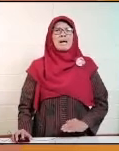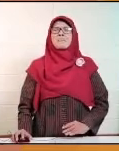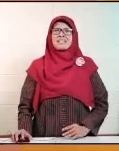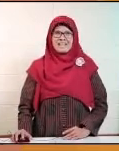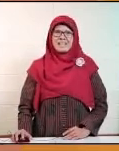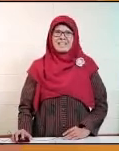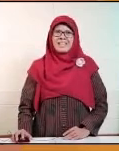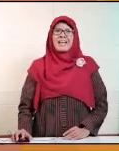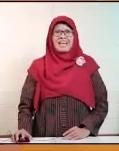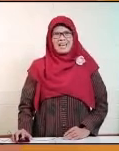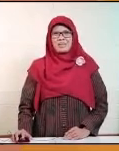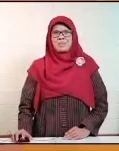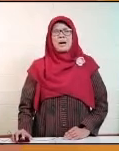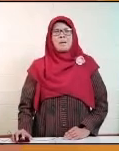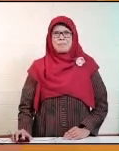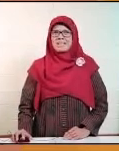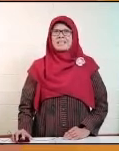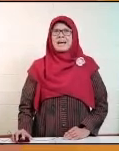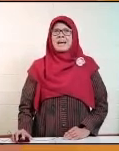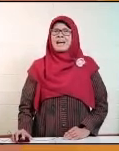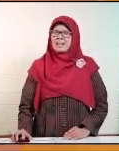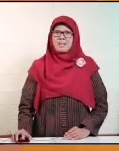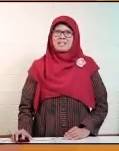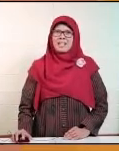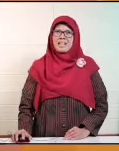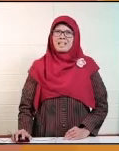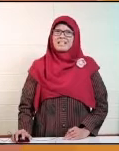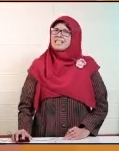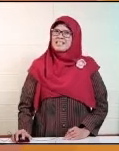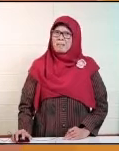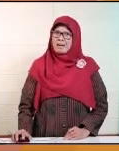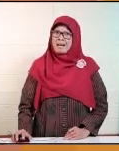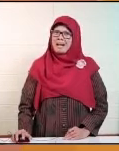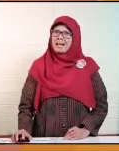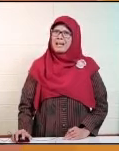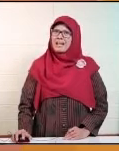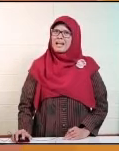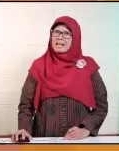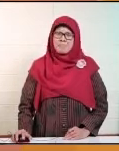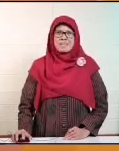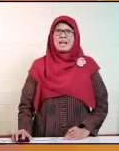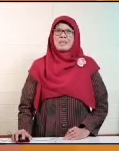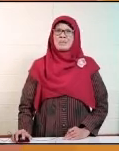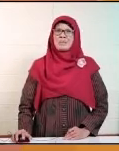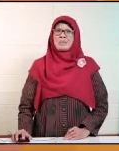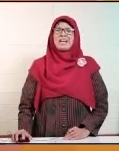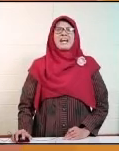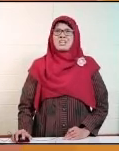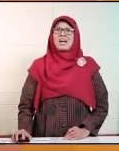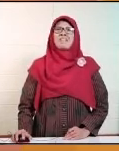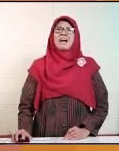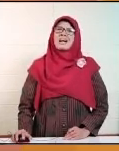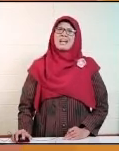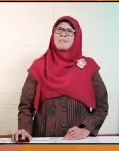pada masa ini yaitu masa remaja Siapakah remaja itu